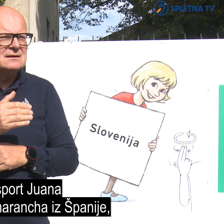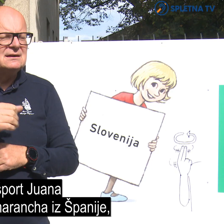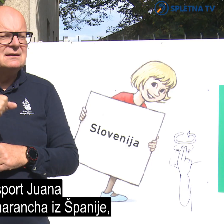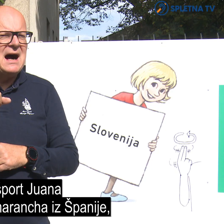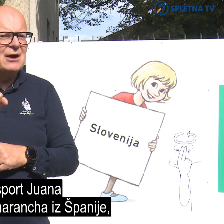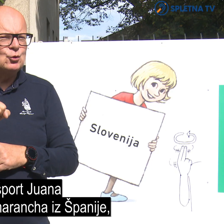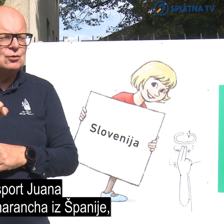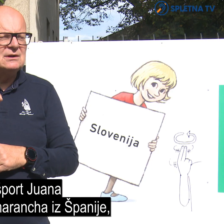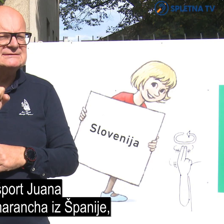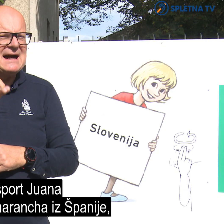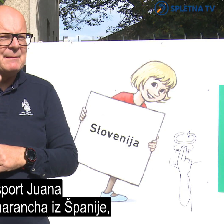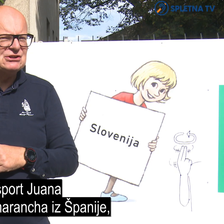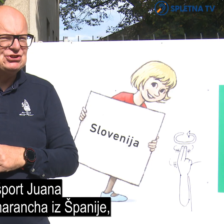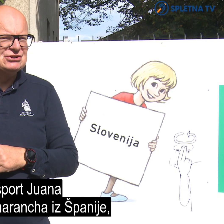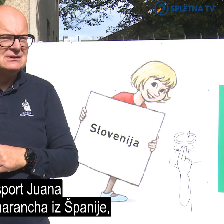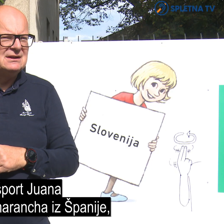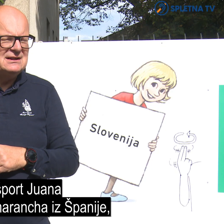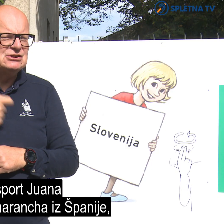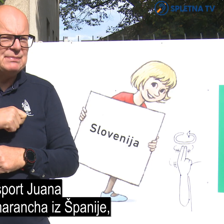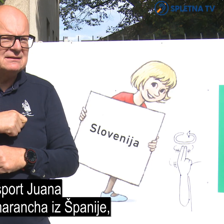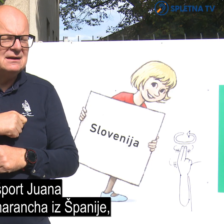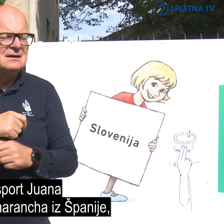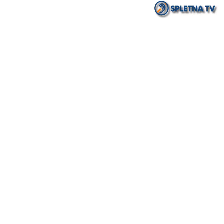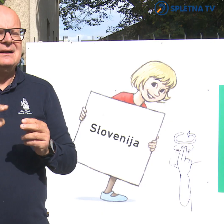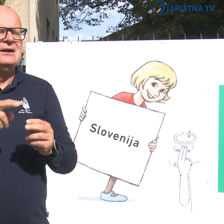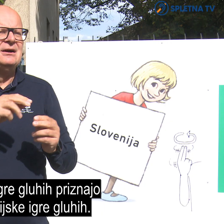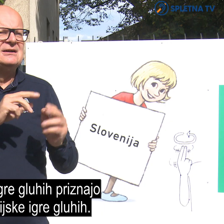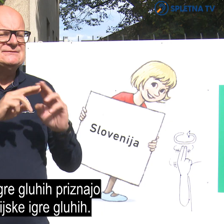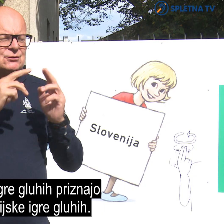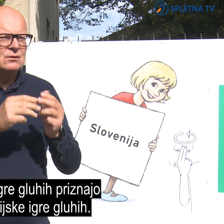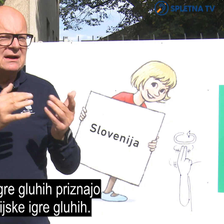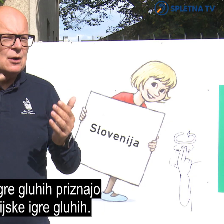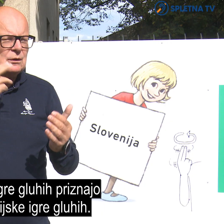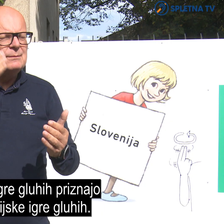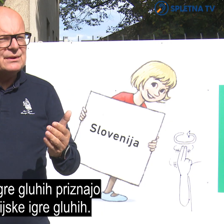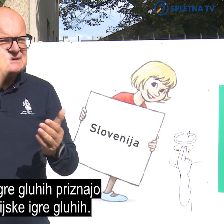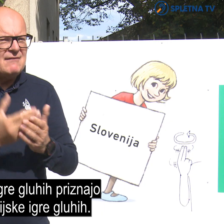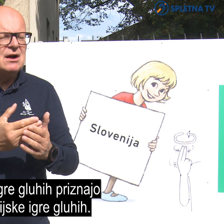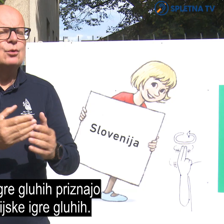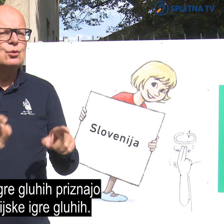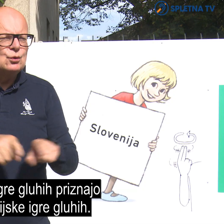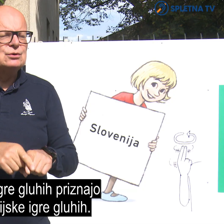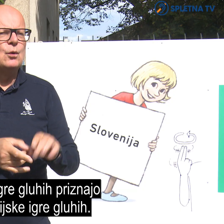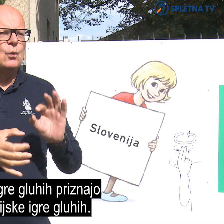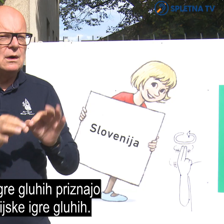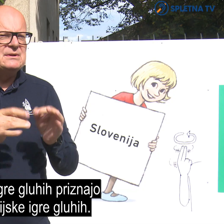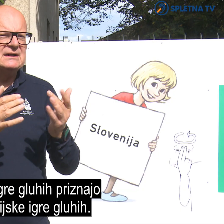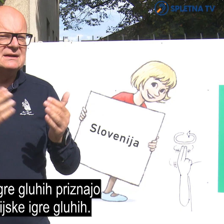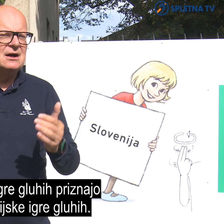Antonija Samaranča iz Španije Svetovne igre gluhih priznajo kot Olimpijske igre